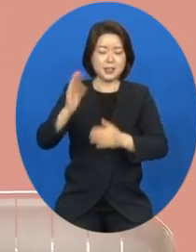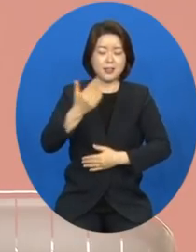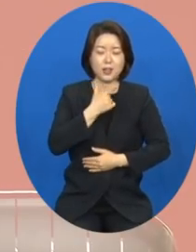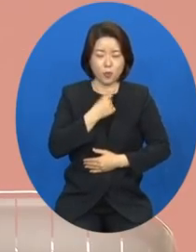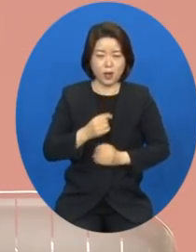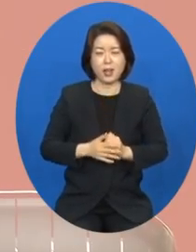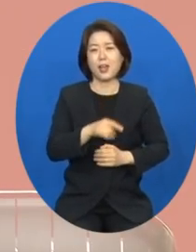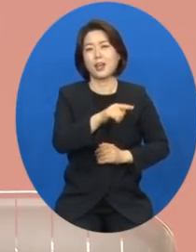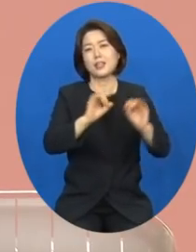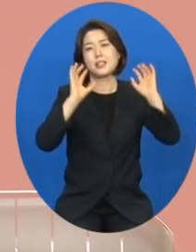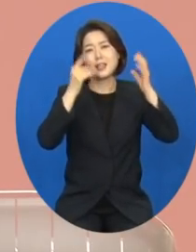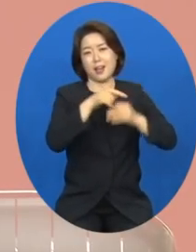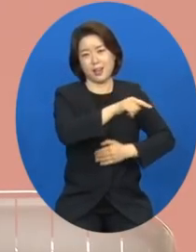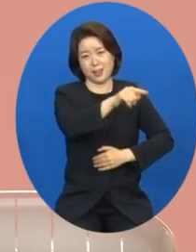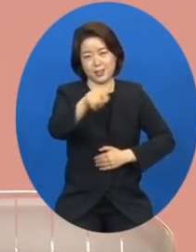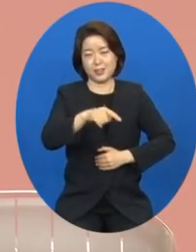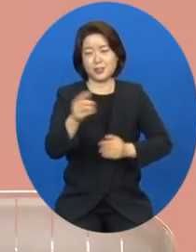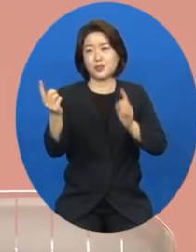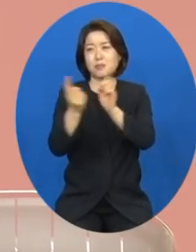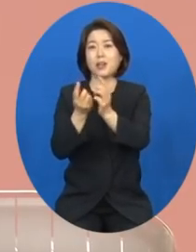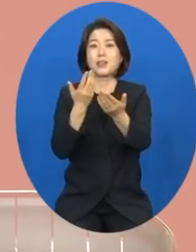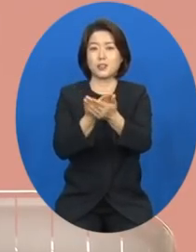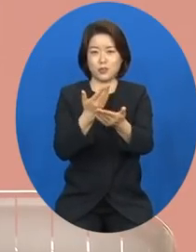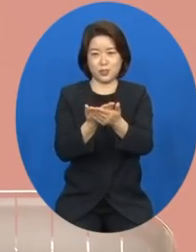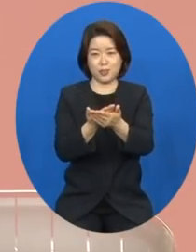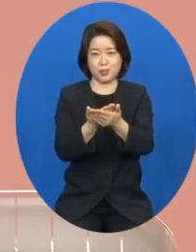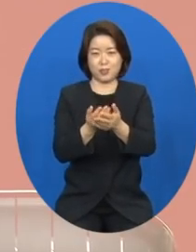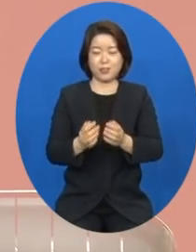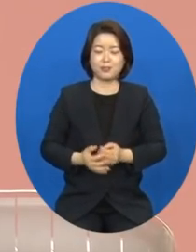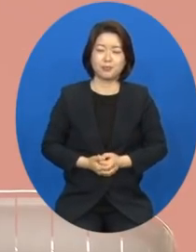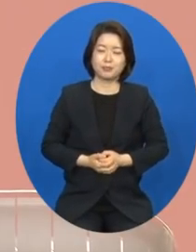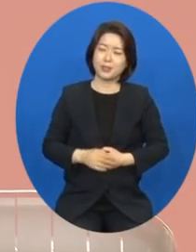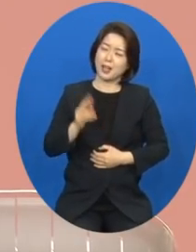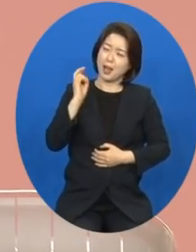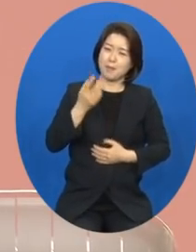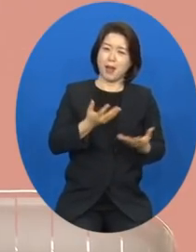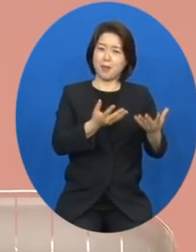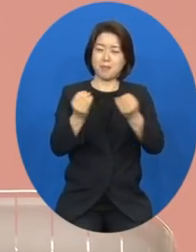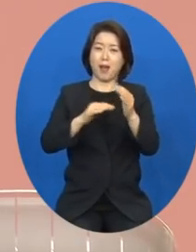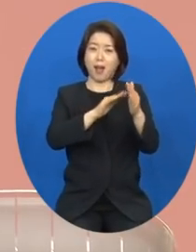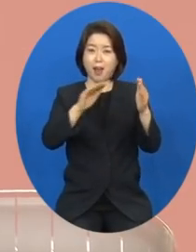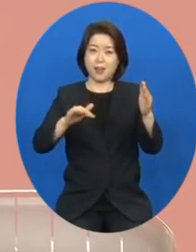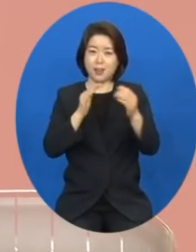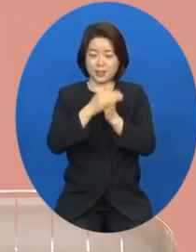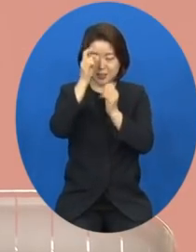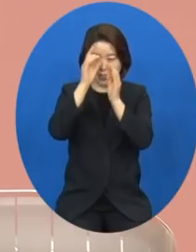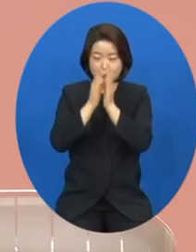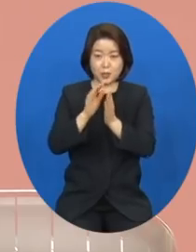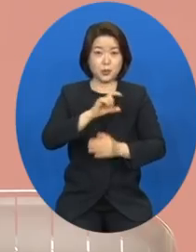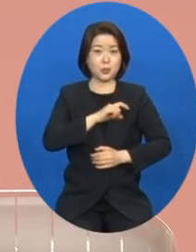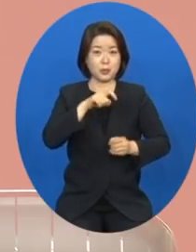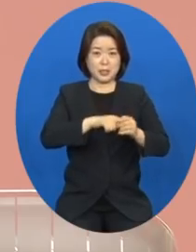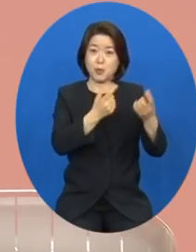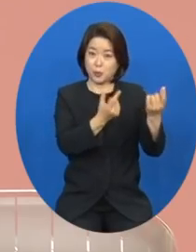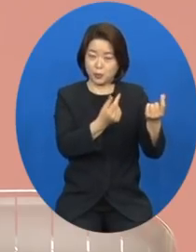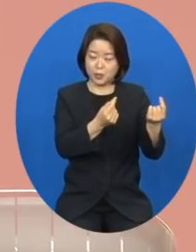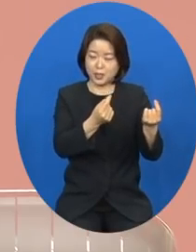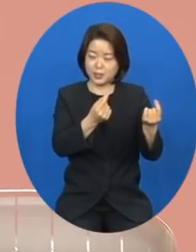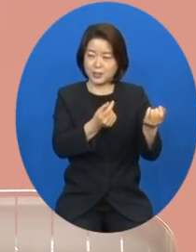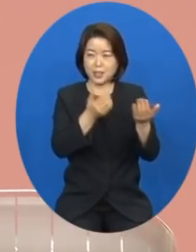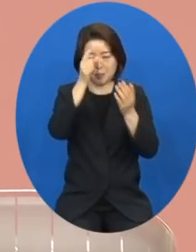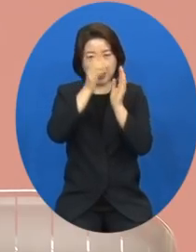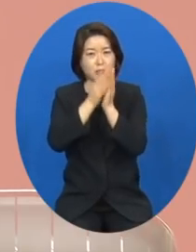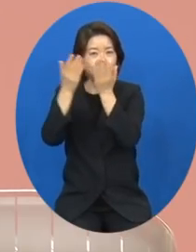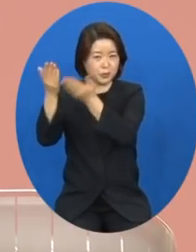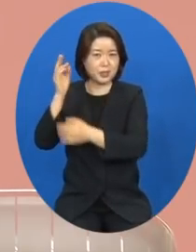아이들을 만나 주세요 아마 밖의 많은 가정들이 또 이런 기도제목을 가지고 기도하고 계시리라